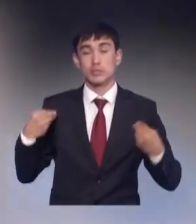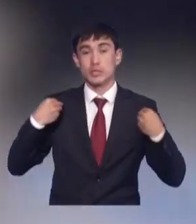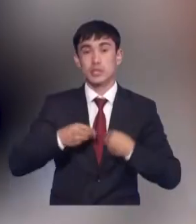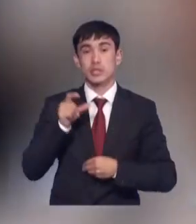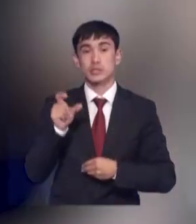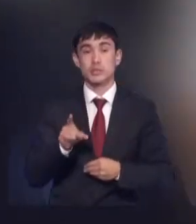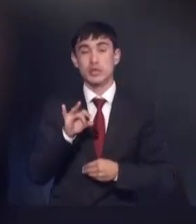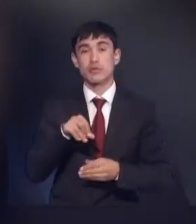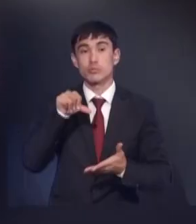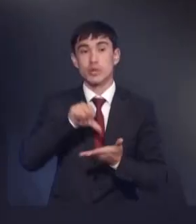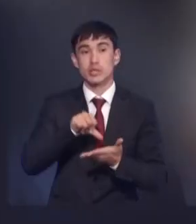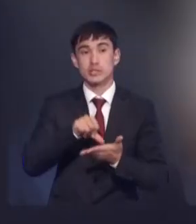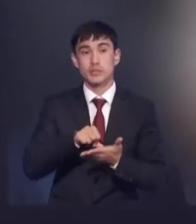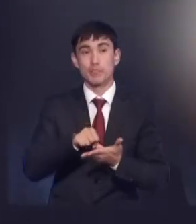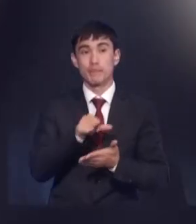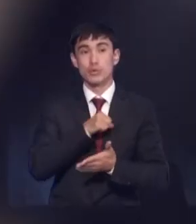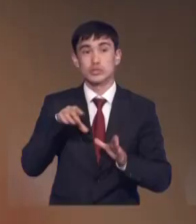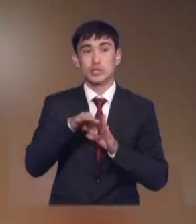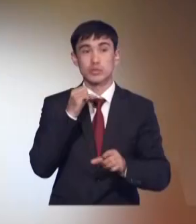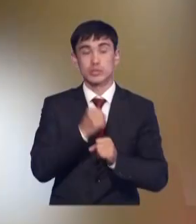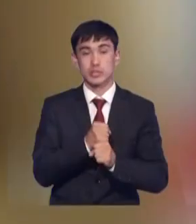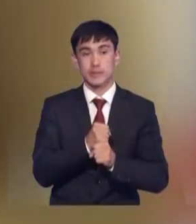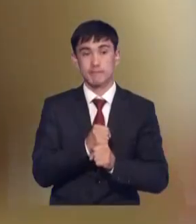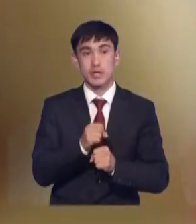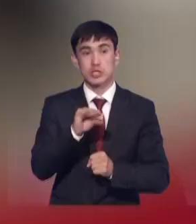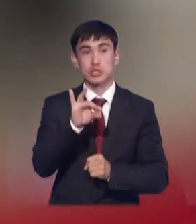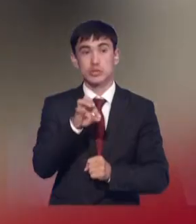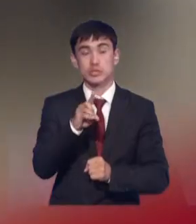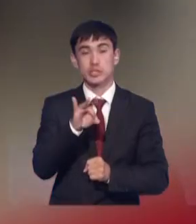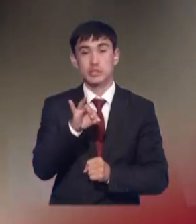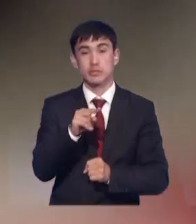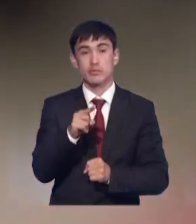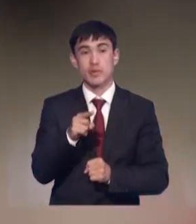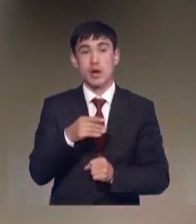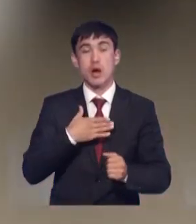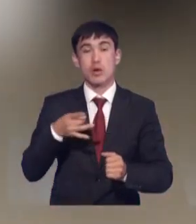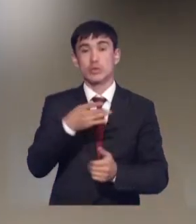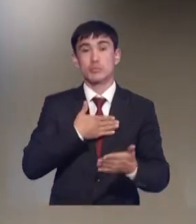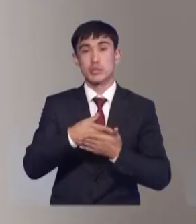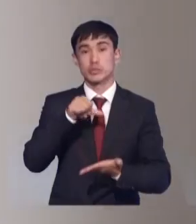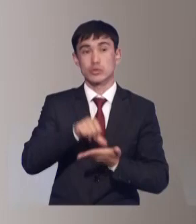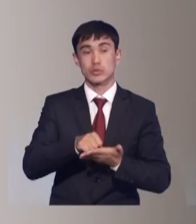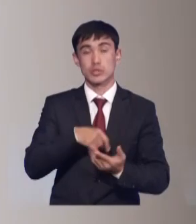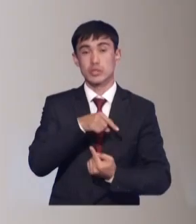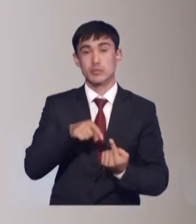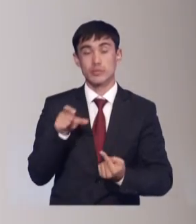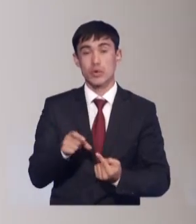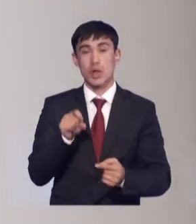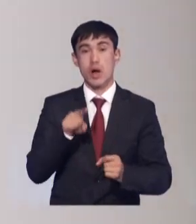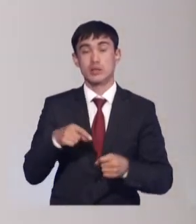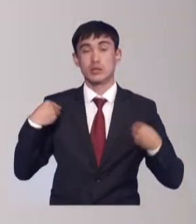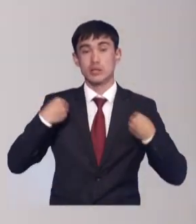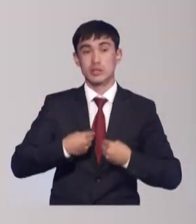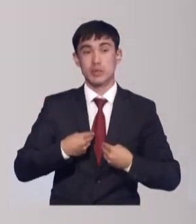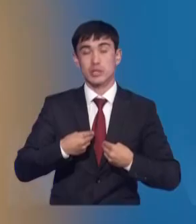киінген азамат референдумға қатысып, өз таңдауын жасады. Жаслан Сейдазимов ауданының белсенді тұрғыны, әрі кәсіпкері. Ол алтын адамның